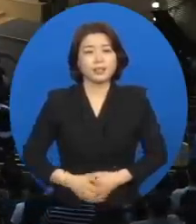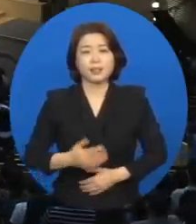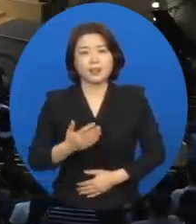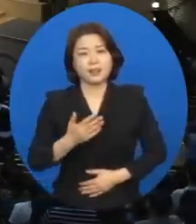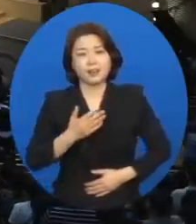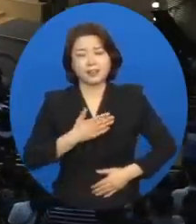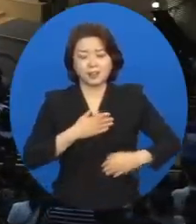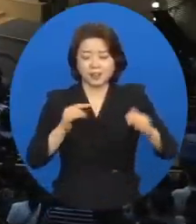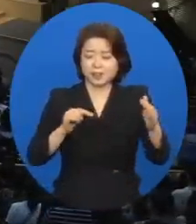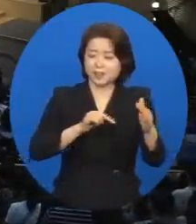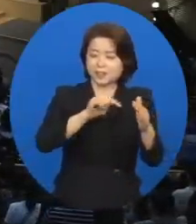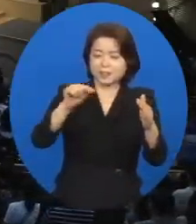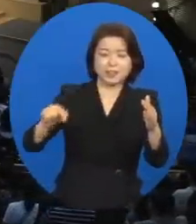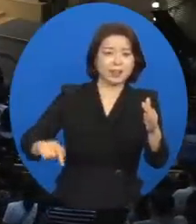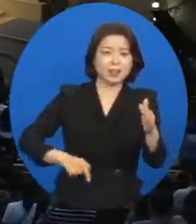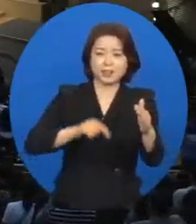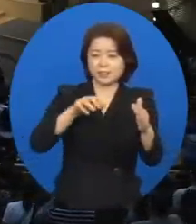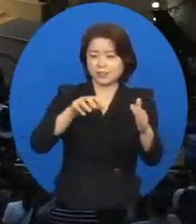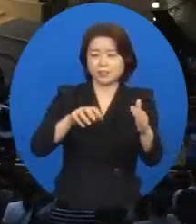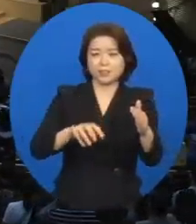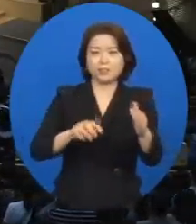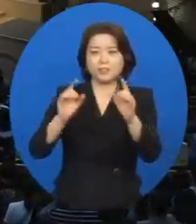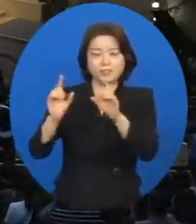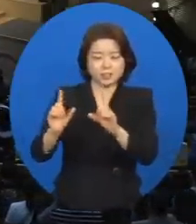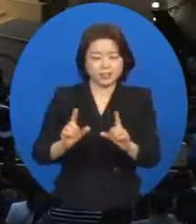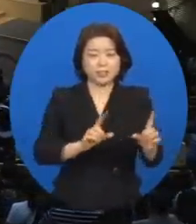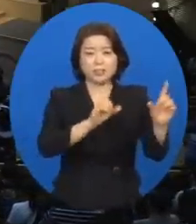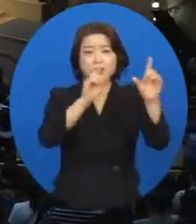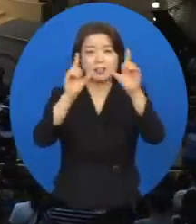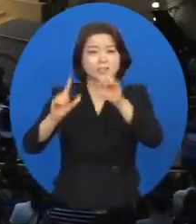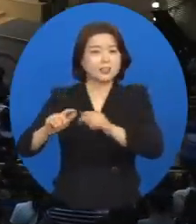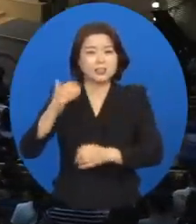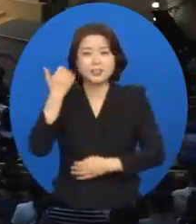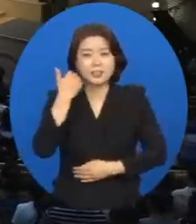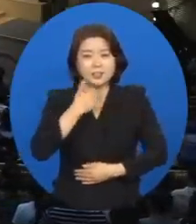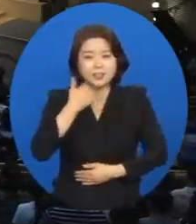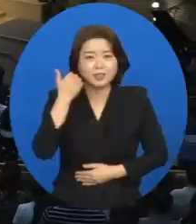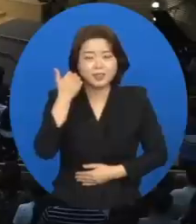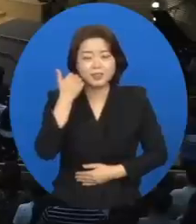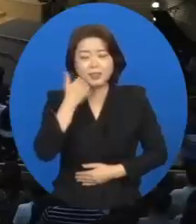내 안에 사는 이